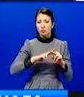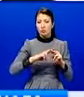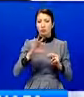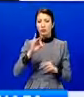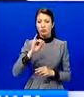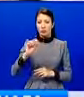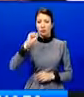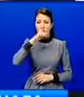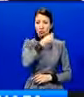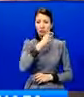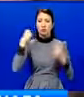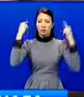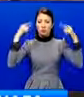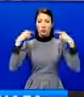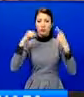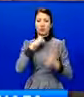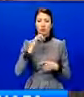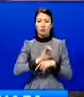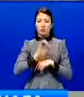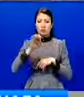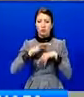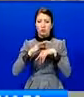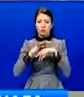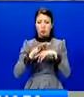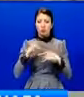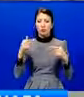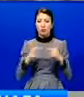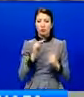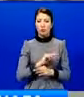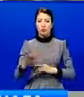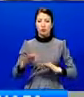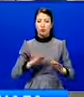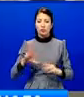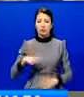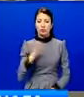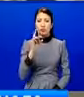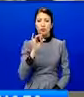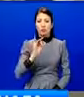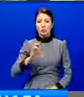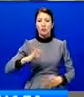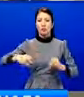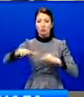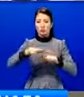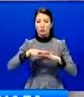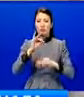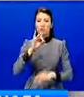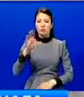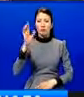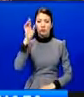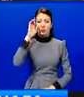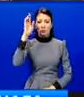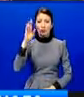мен қой етін тасымалдау мәселесі бойынша нақты жұмыстар жүргізіліп жатыр. Сауд Аравия, Біріккен Араб Әмірліктері мен Ирак мемлекеттеріне қой